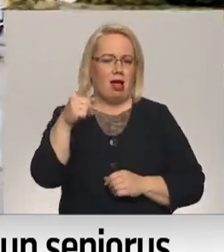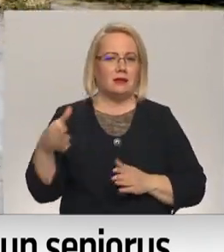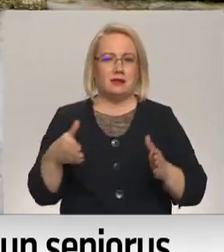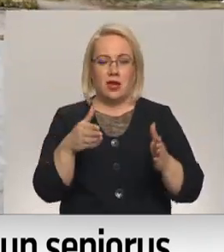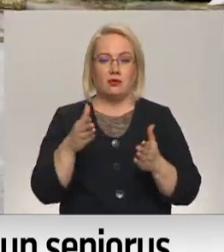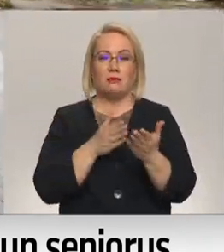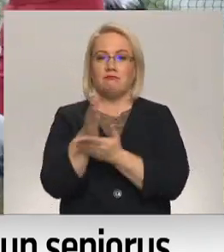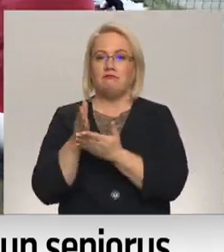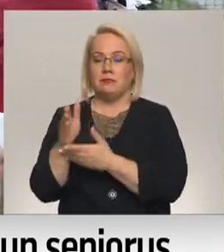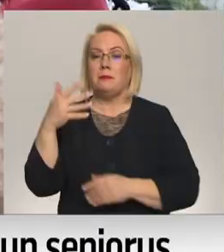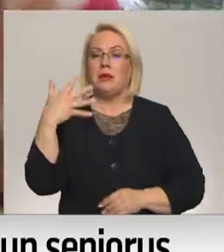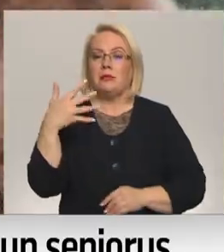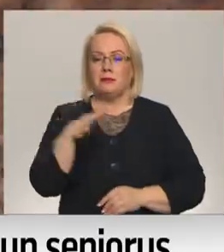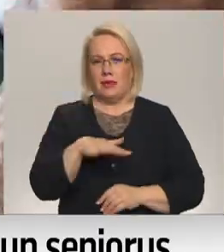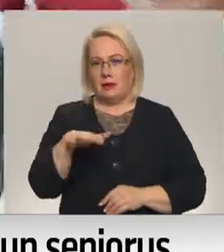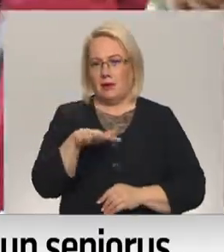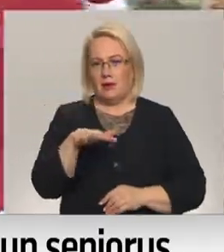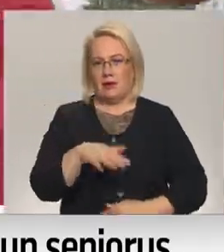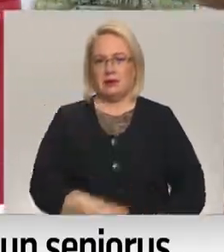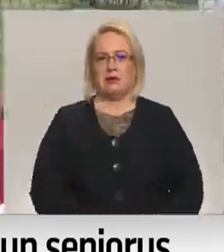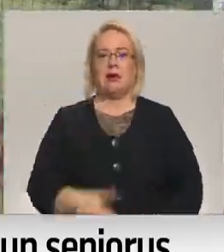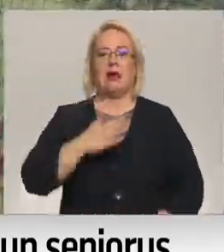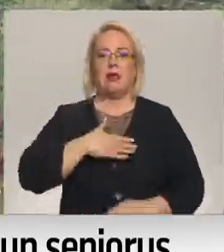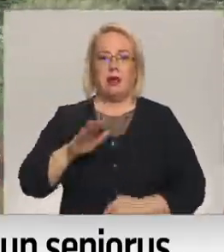pie 50 ģimenēm. Labdien! Labdien!